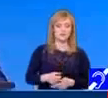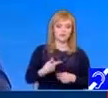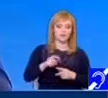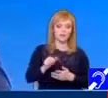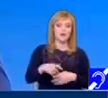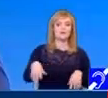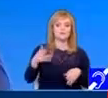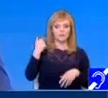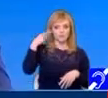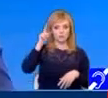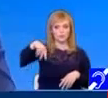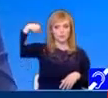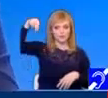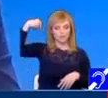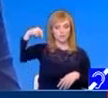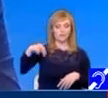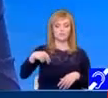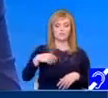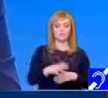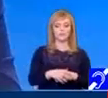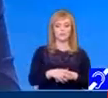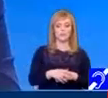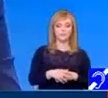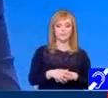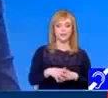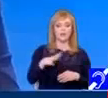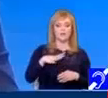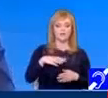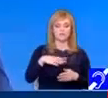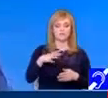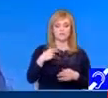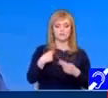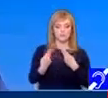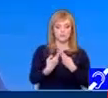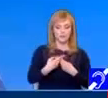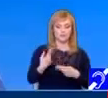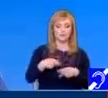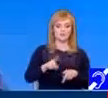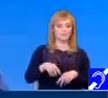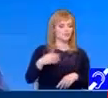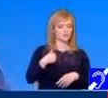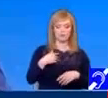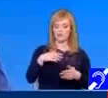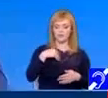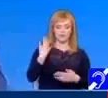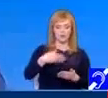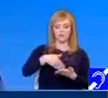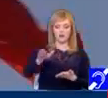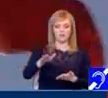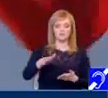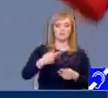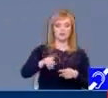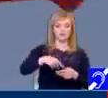dacă președintele Igor Dodon va dori așa de mult ca noi să ne retragem semnătura, niciodată nu vom retrage semnătura, fiindcă aceste lucruri sunt făcute